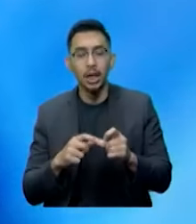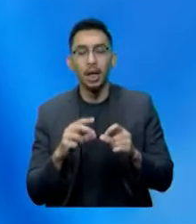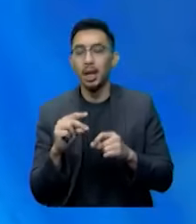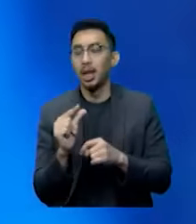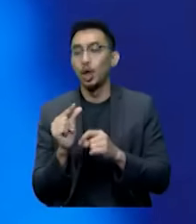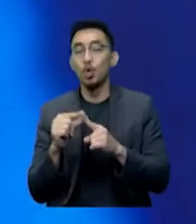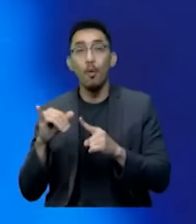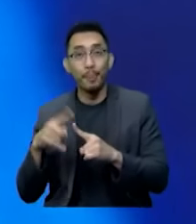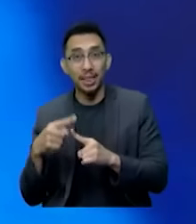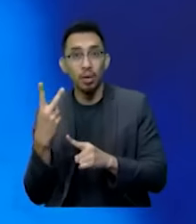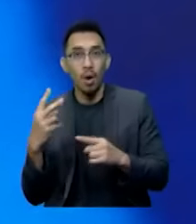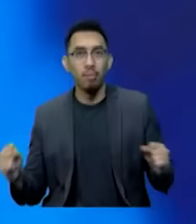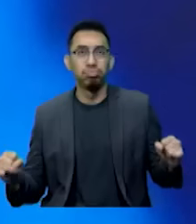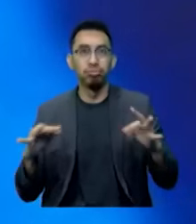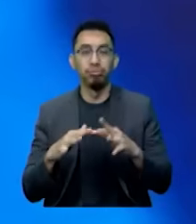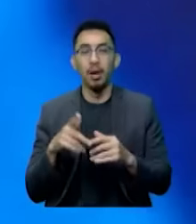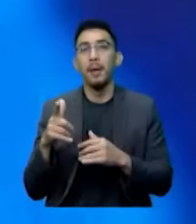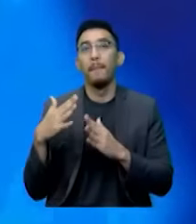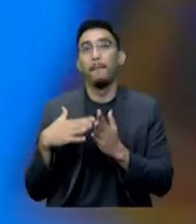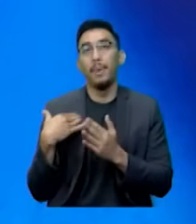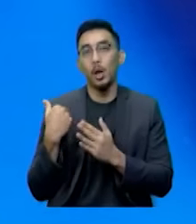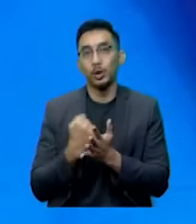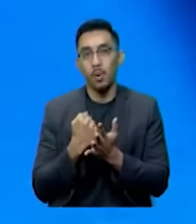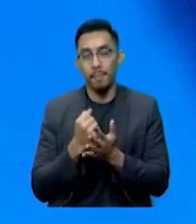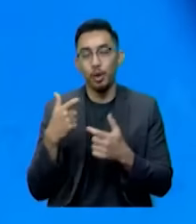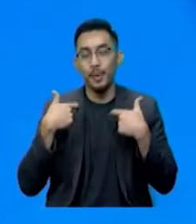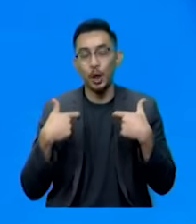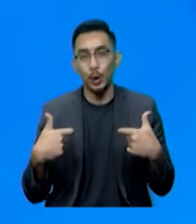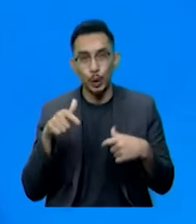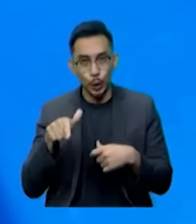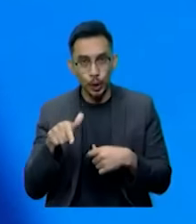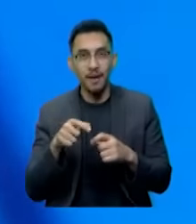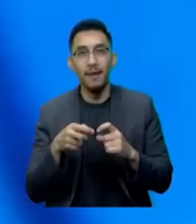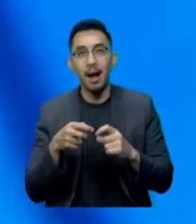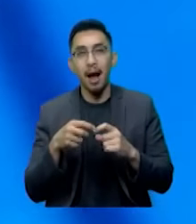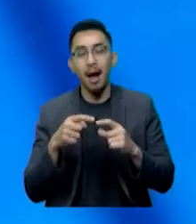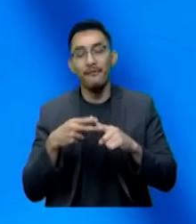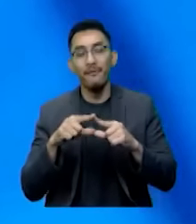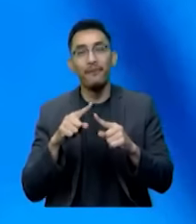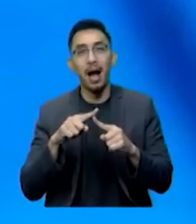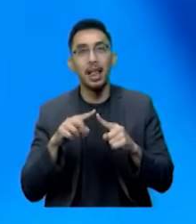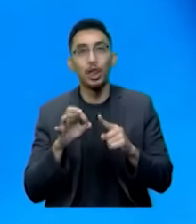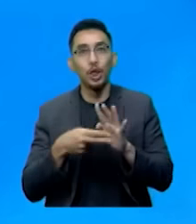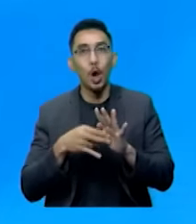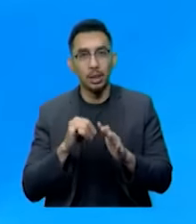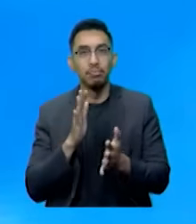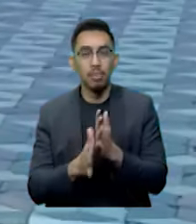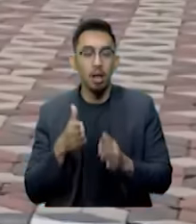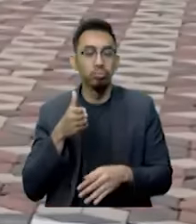PJ Gubernur Sumsel Agus Fatoni meminta bantuan untuk warga terdampak banjir terus dilakukan hingga daerah terisolir.